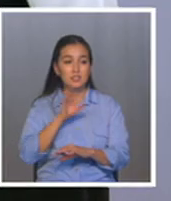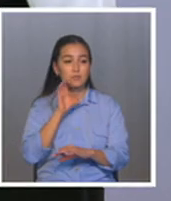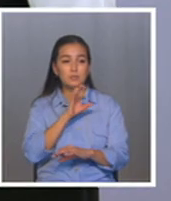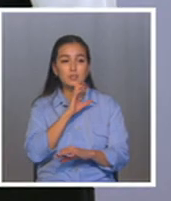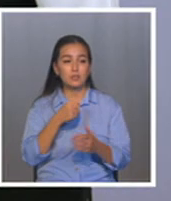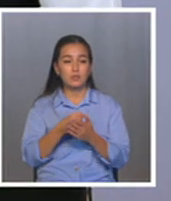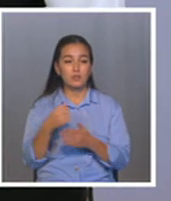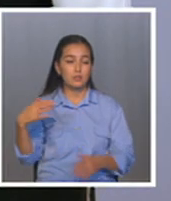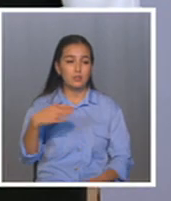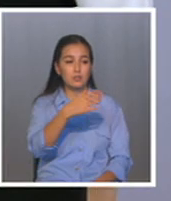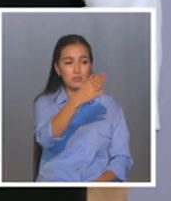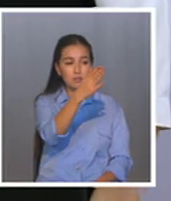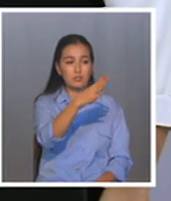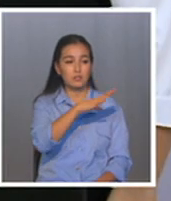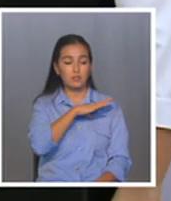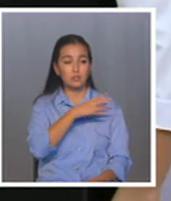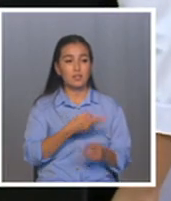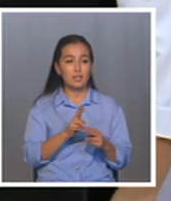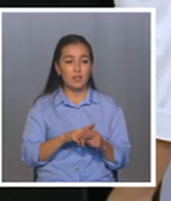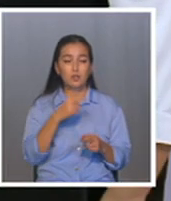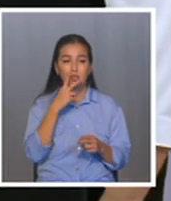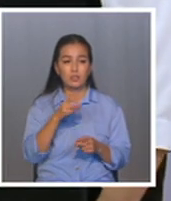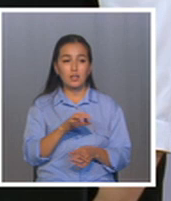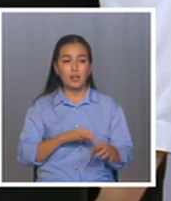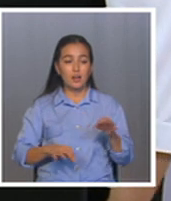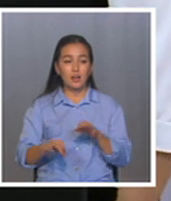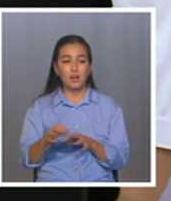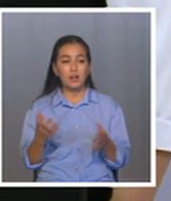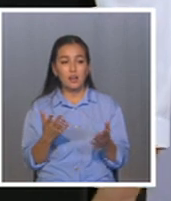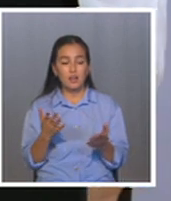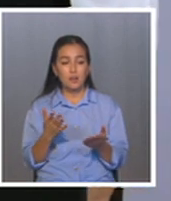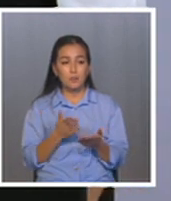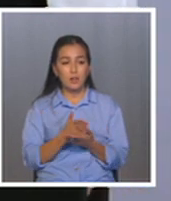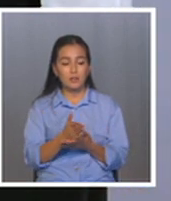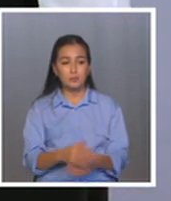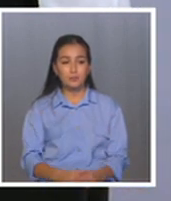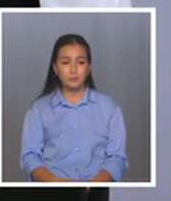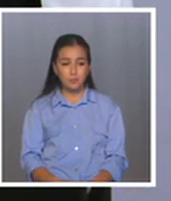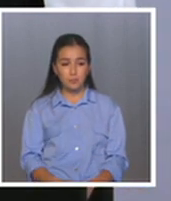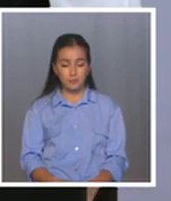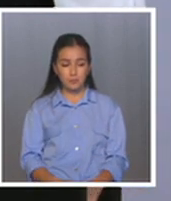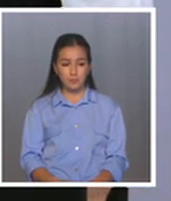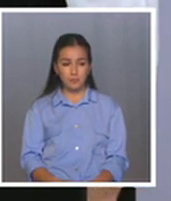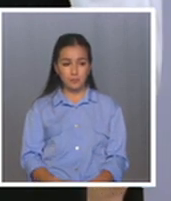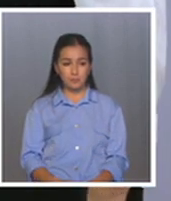екен. Ал енді оқушылар, бұл бағытты біз картадан қарап жіберейік.